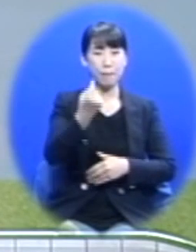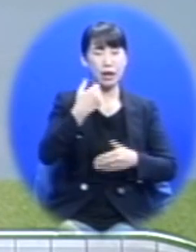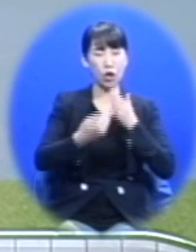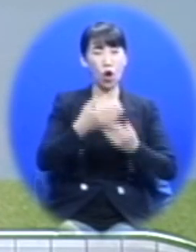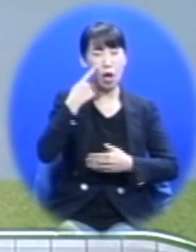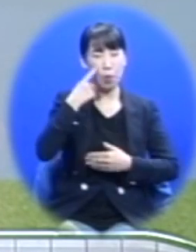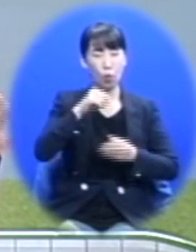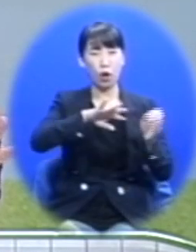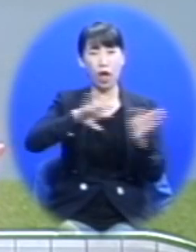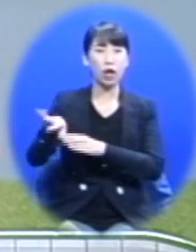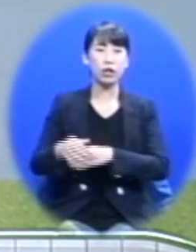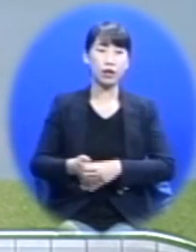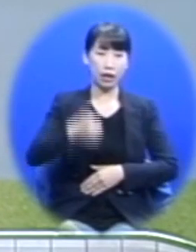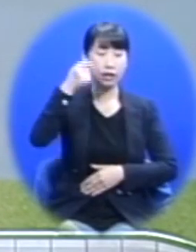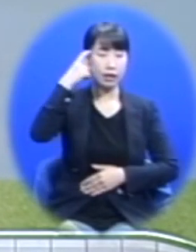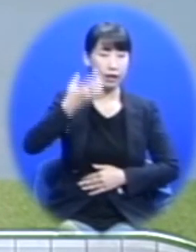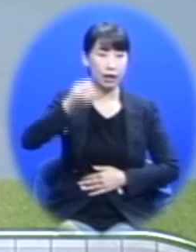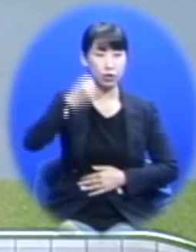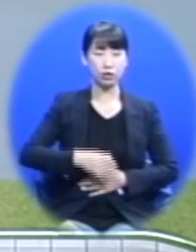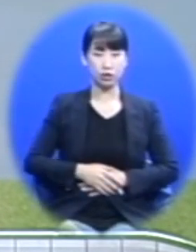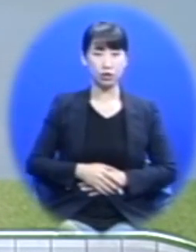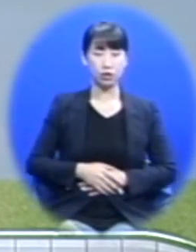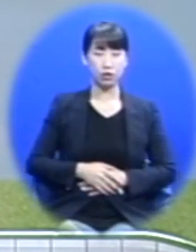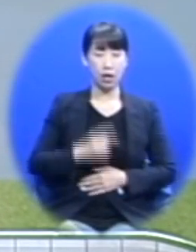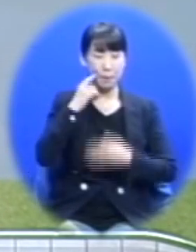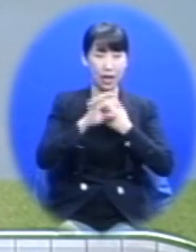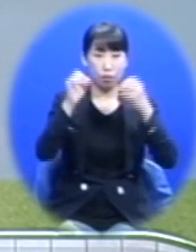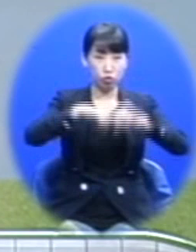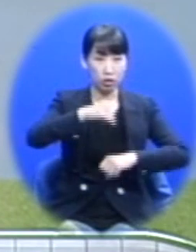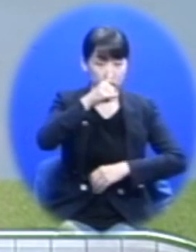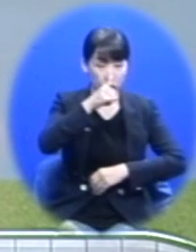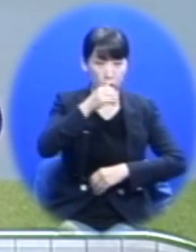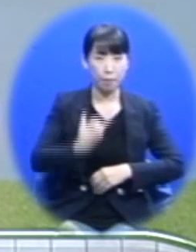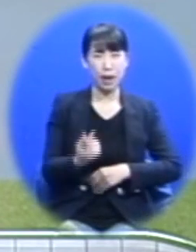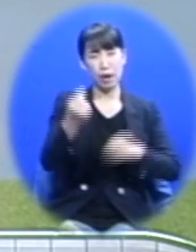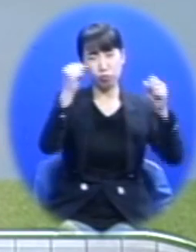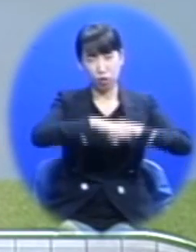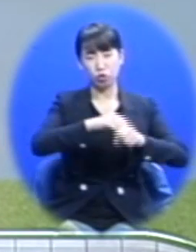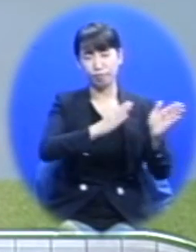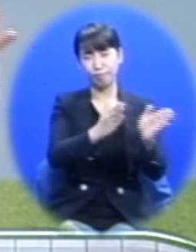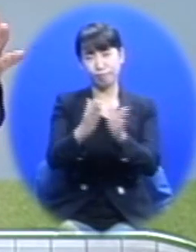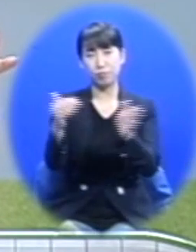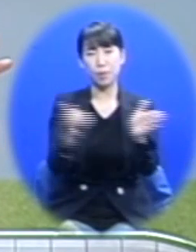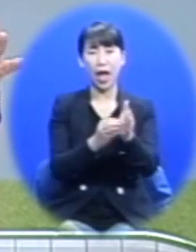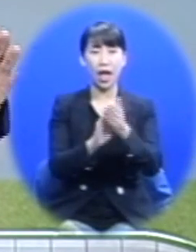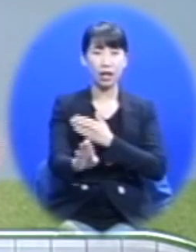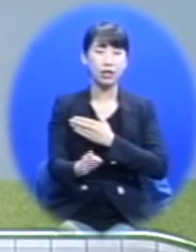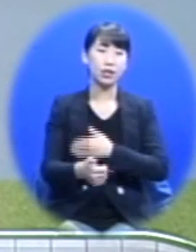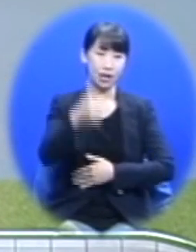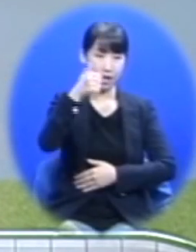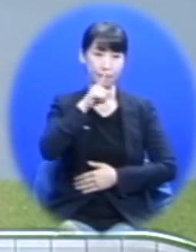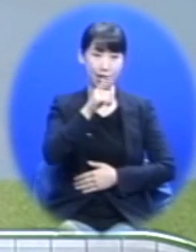무너져야 될 것이 있다면 빨리 무너지는 게 차라리 축복이더라. 여러분 시골 마을에 이 꼬마 아이들 그